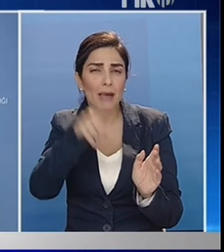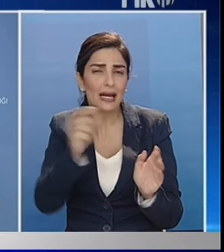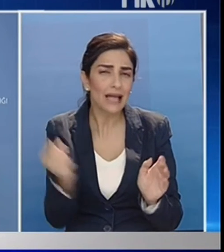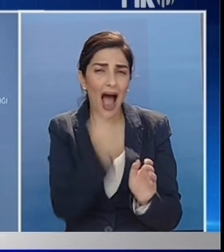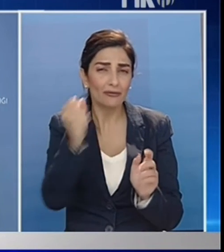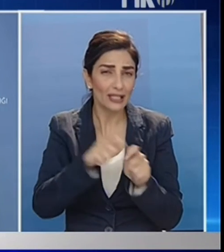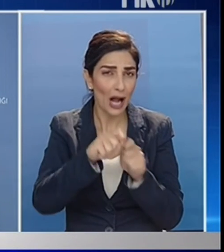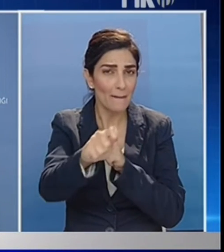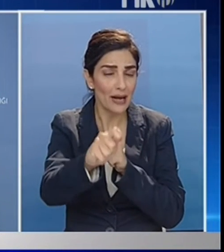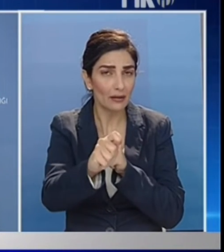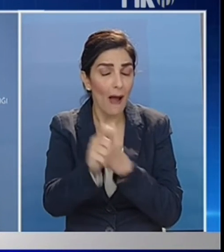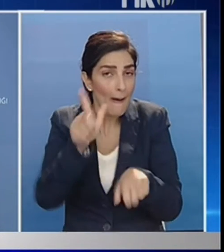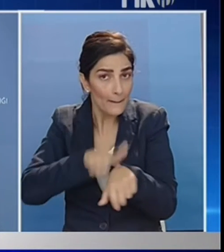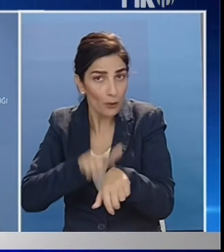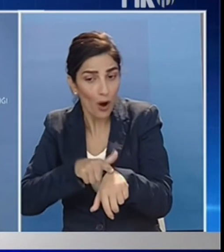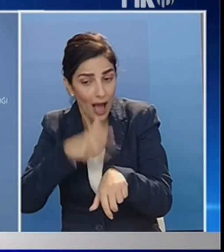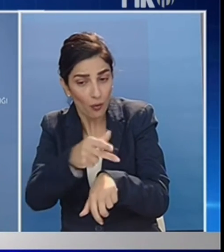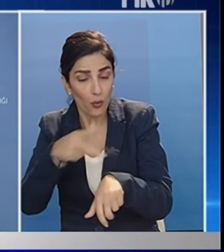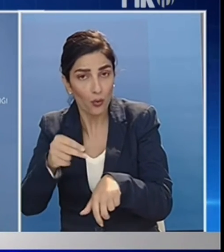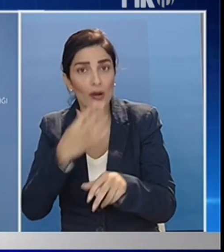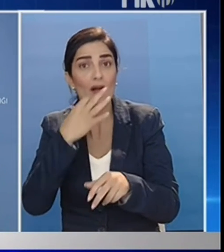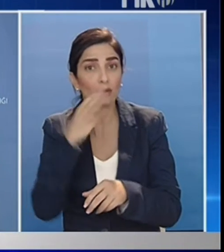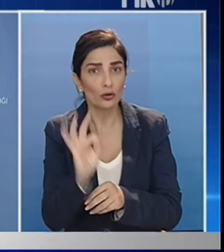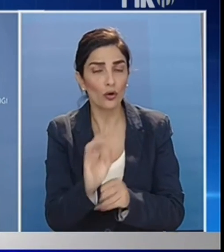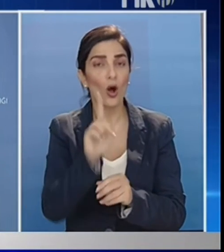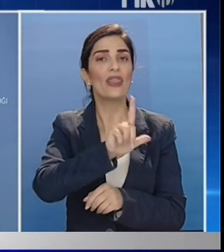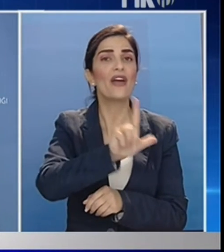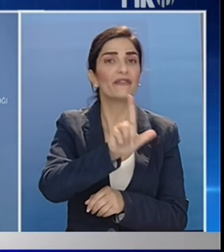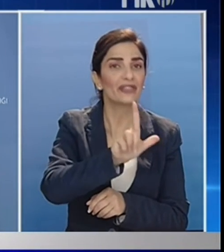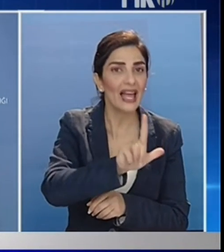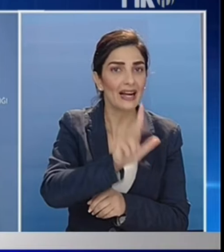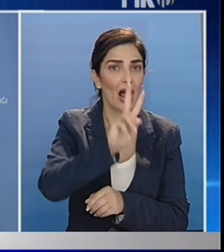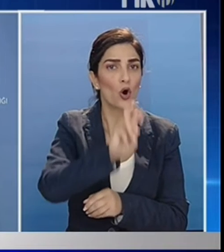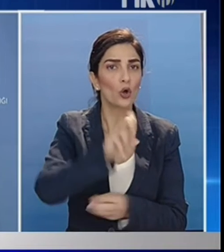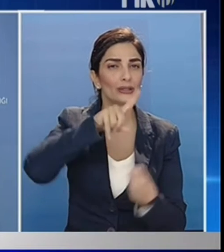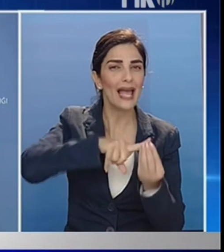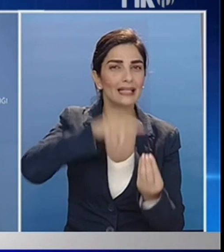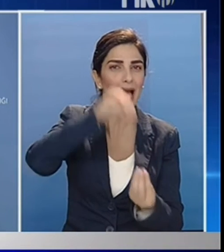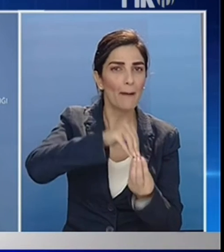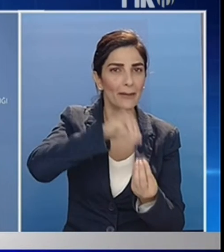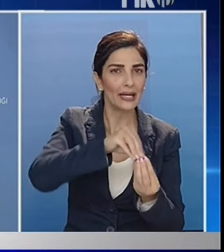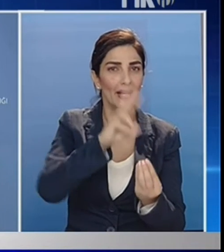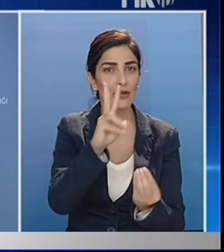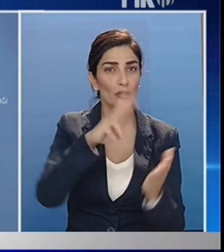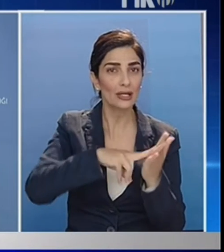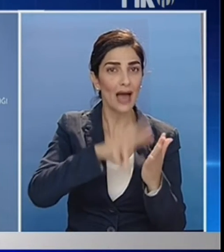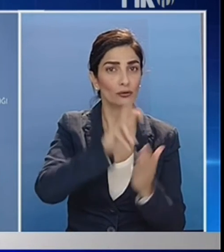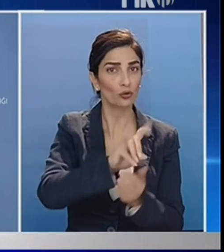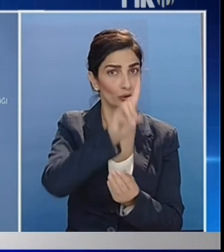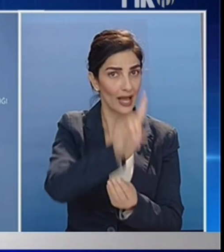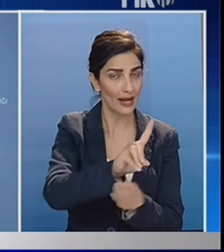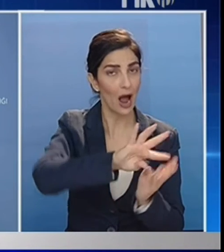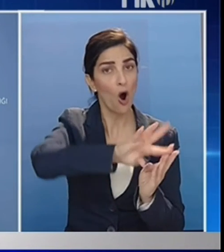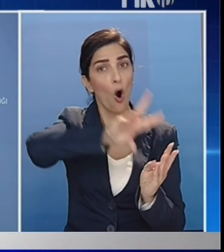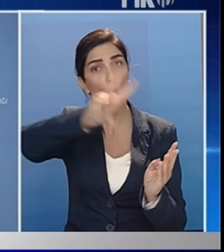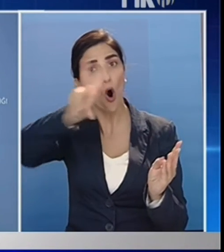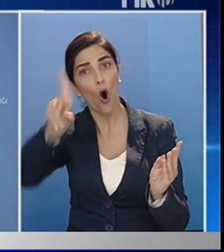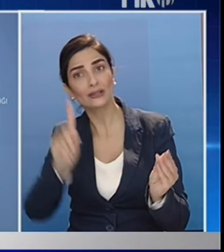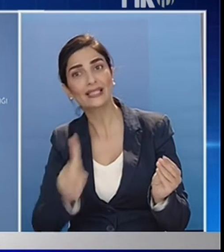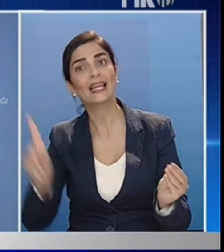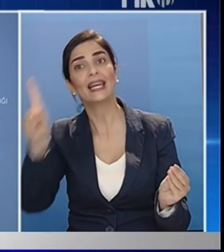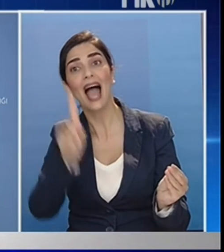Ως εκ τούτου, από τη Δευτέρα 5 πρωί 26 Απριλίου του 2021 μέχρι και την Κυριακή